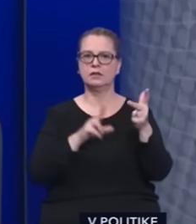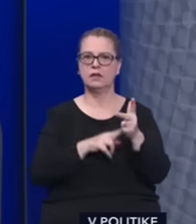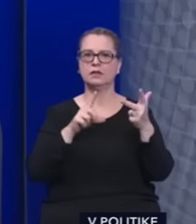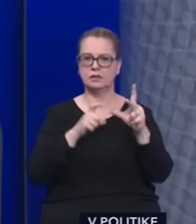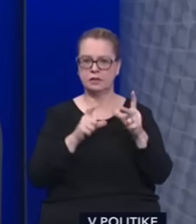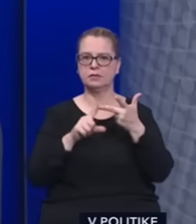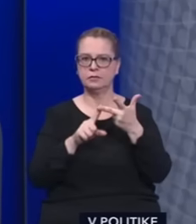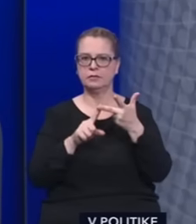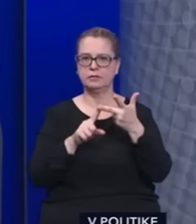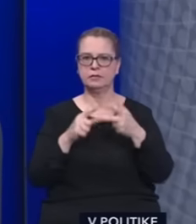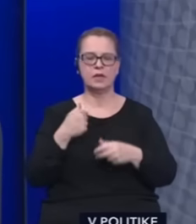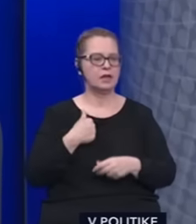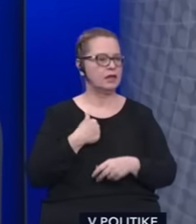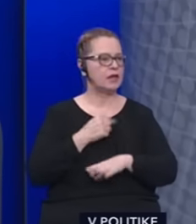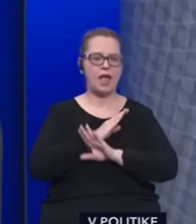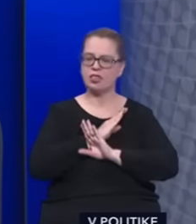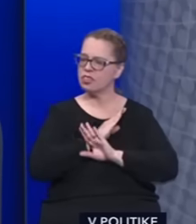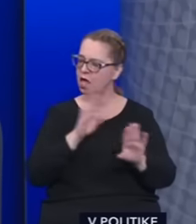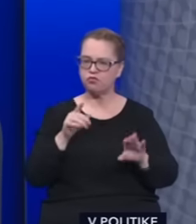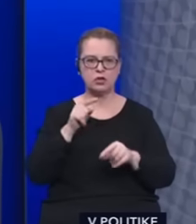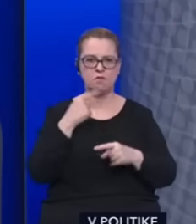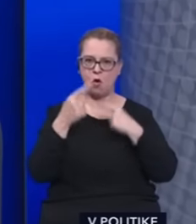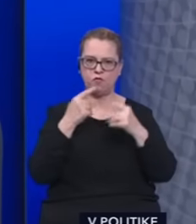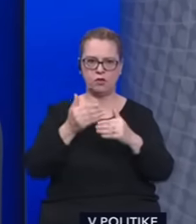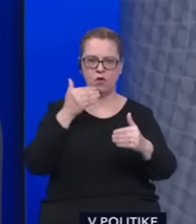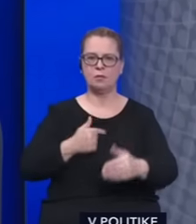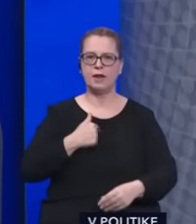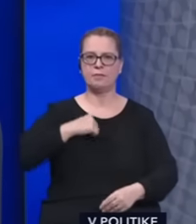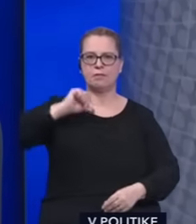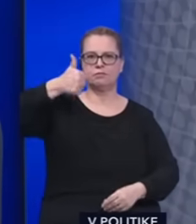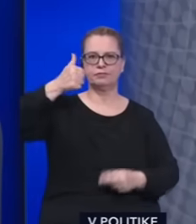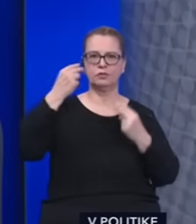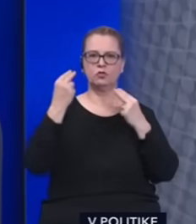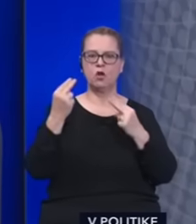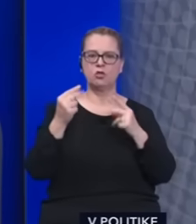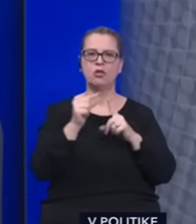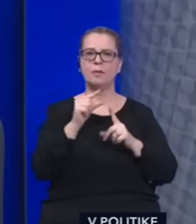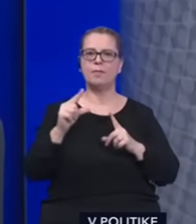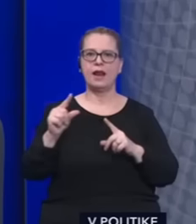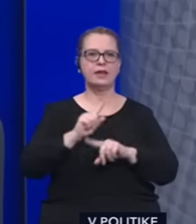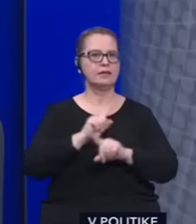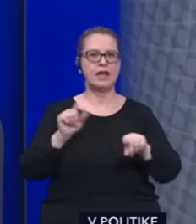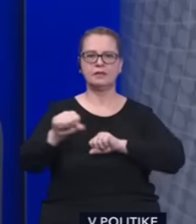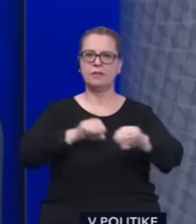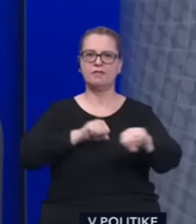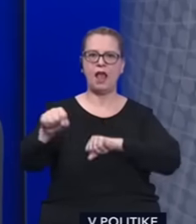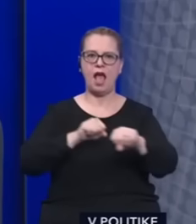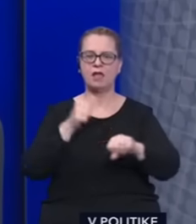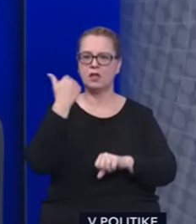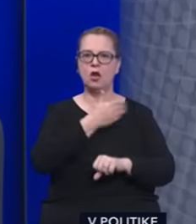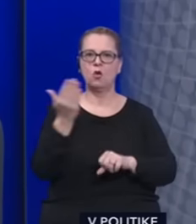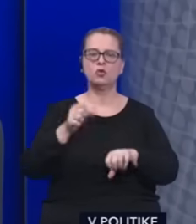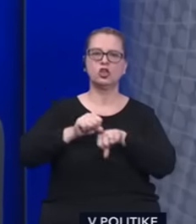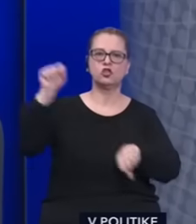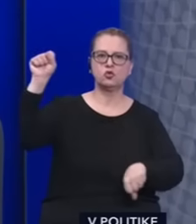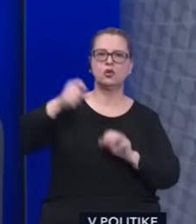že kombinácii vlád sa nebudem hlásiť, ale pre mňa je priorita, aby Peter Pellegrini nešiel do vlády s ľuďmi ako